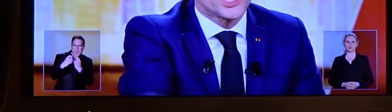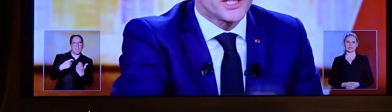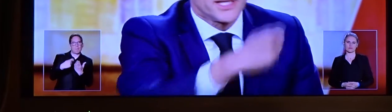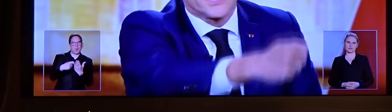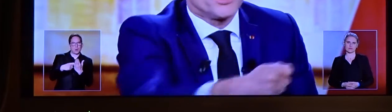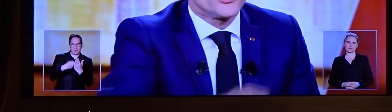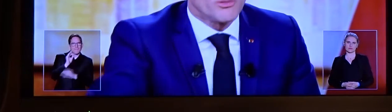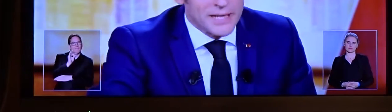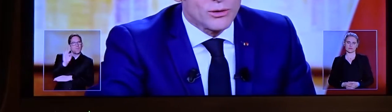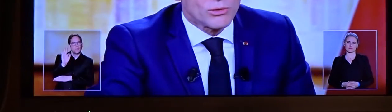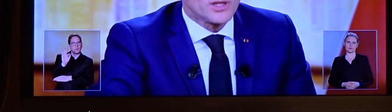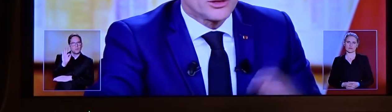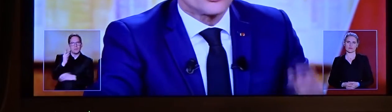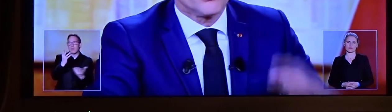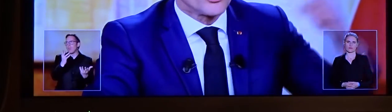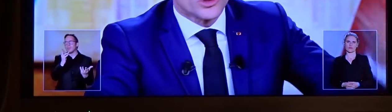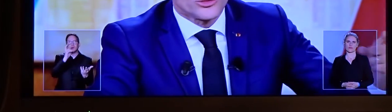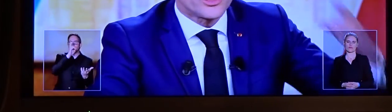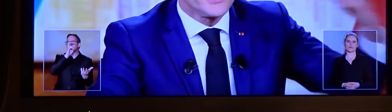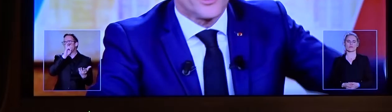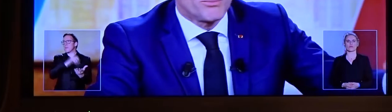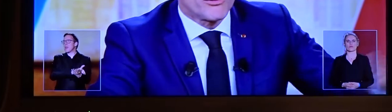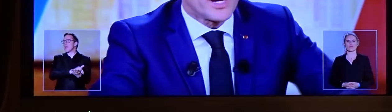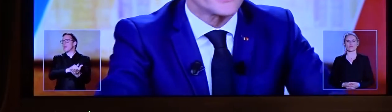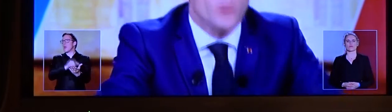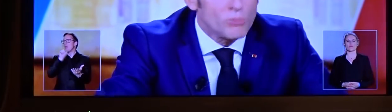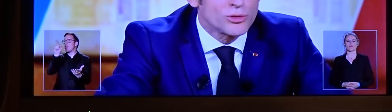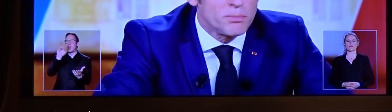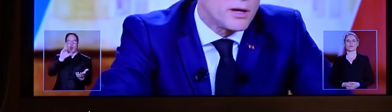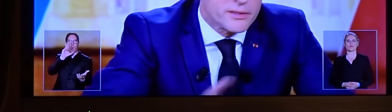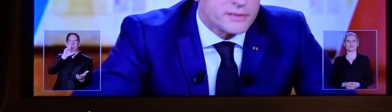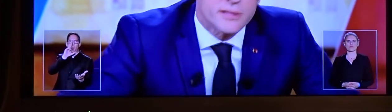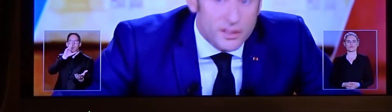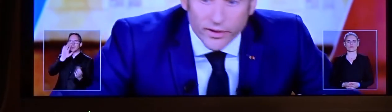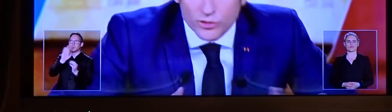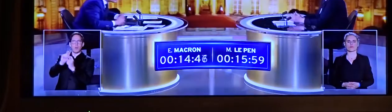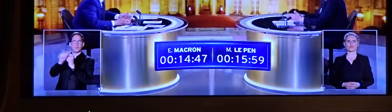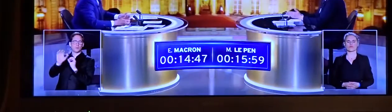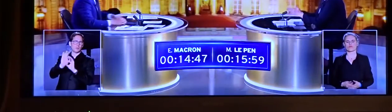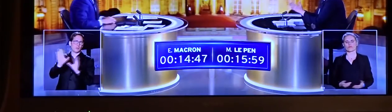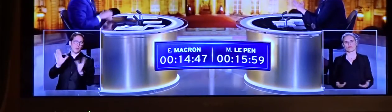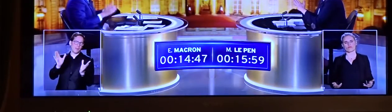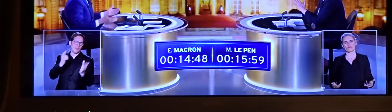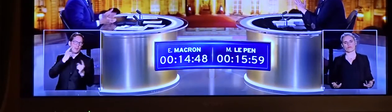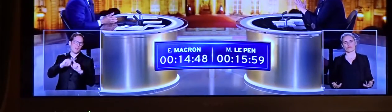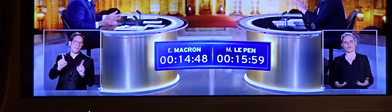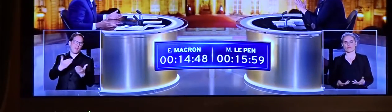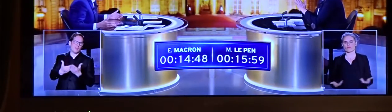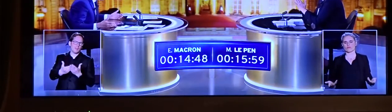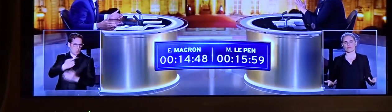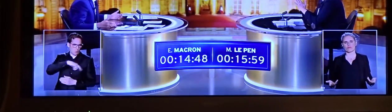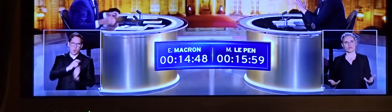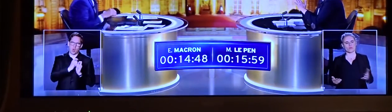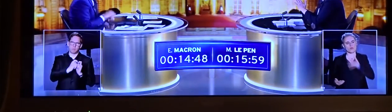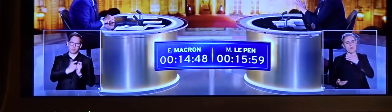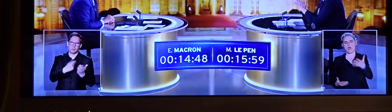pas chercher plusieurs millions dans une banque russe liée au pouvoir qu'ils ne remboursent pas. C'est ça la différence. Je ne pas, monsieur tout le monde, non, mais tout le monde ne